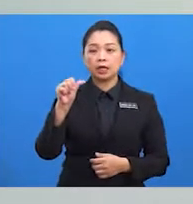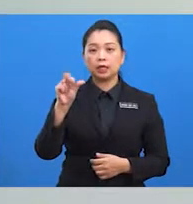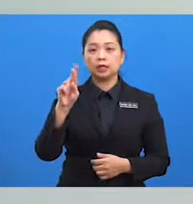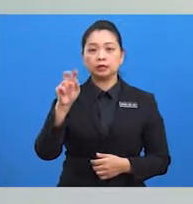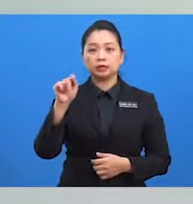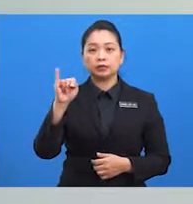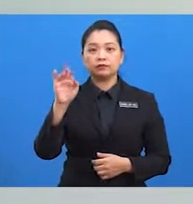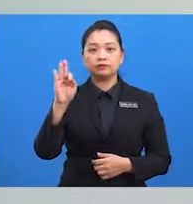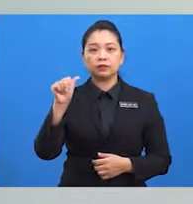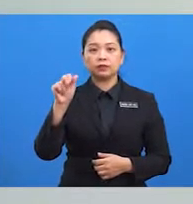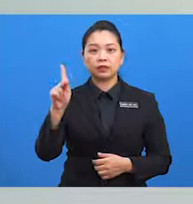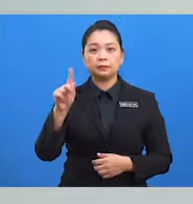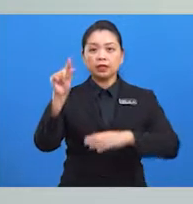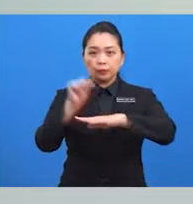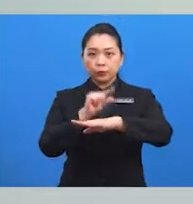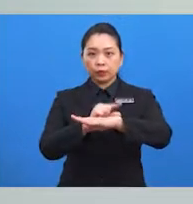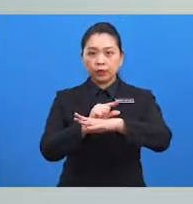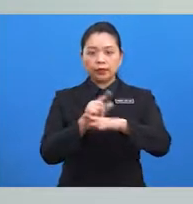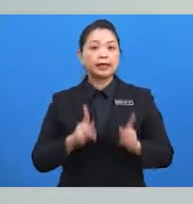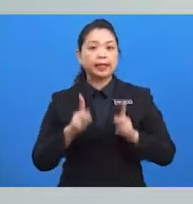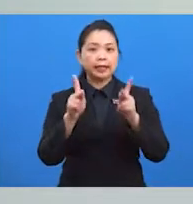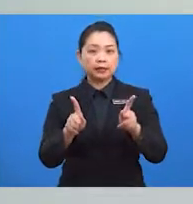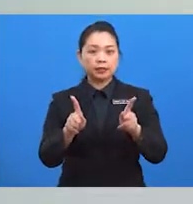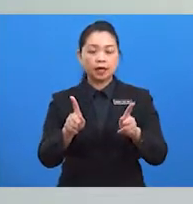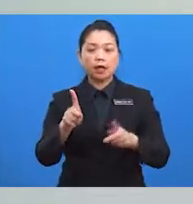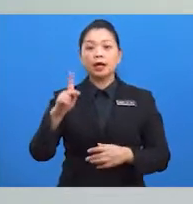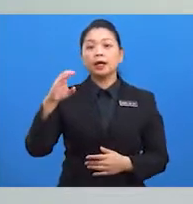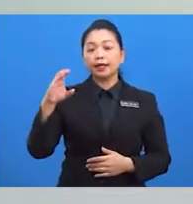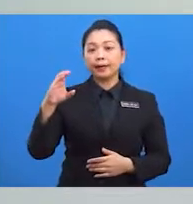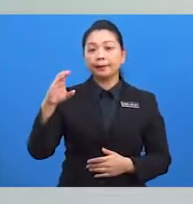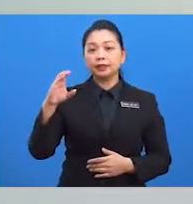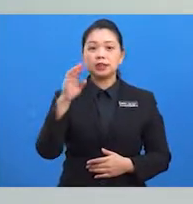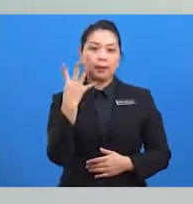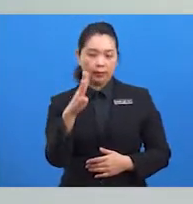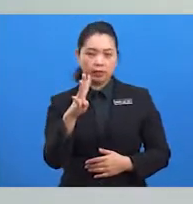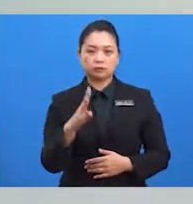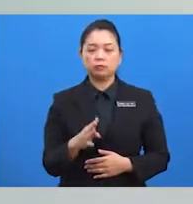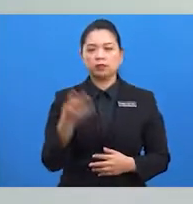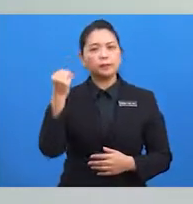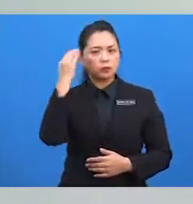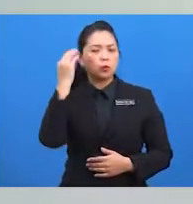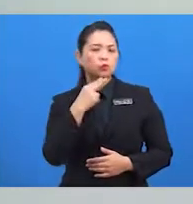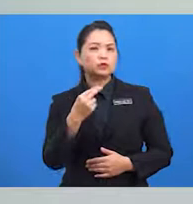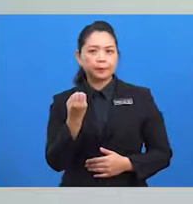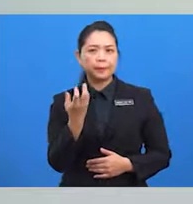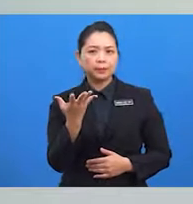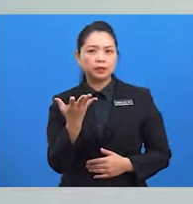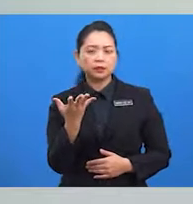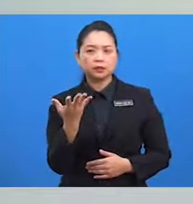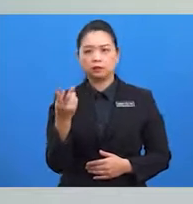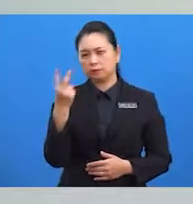inilah cara yang digunakan oleh Loji untuk mengenal pasti usia sesuatu athifa